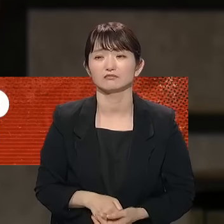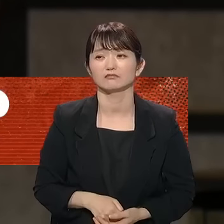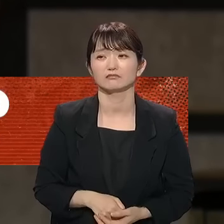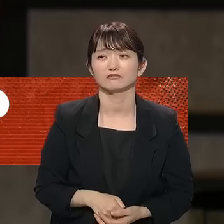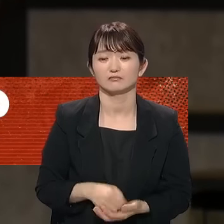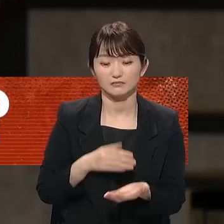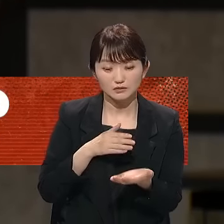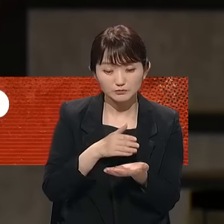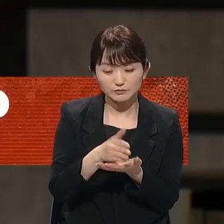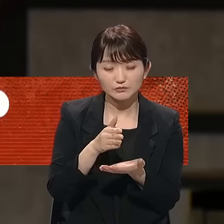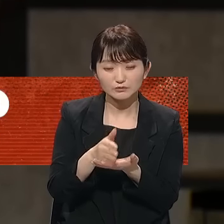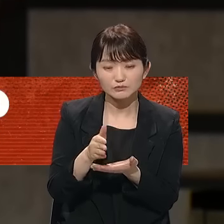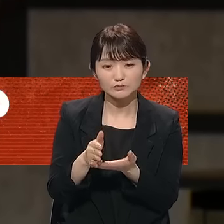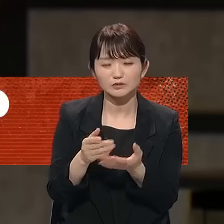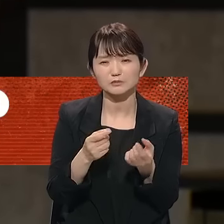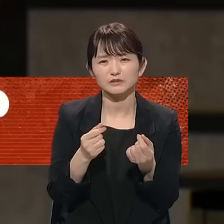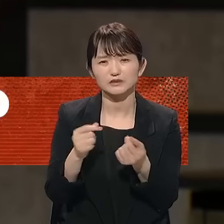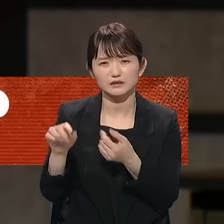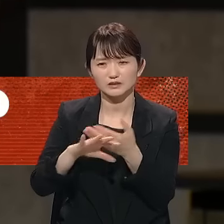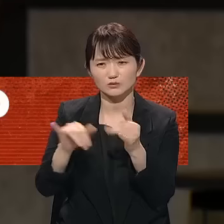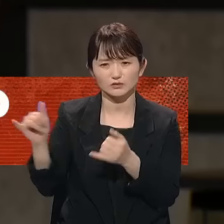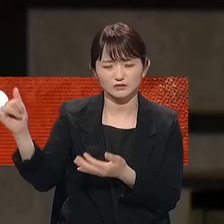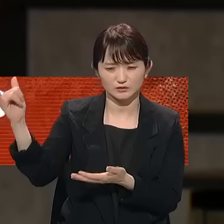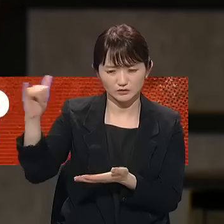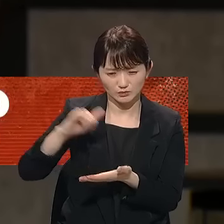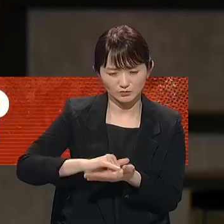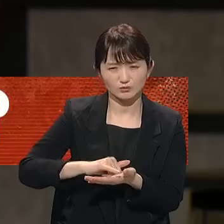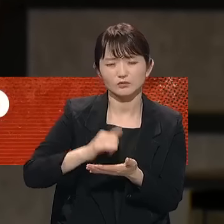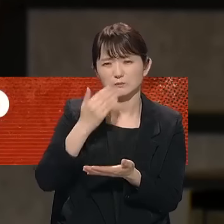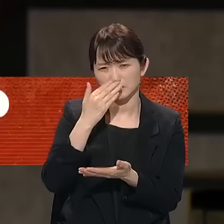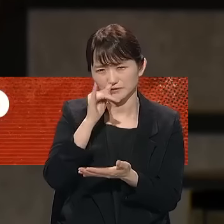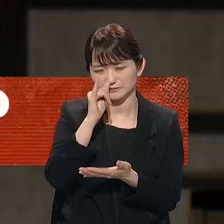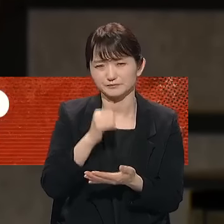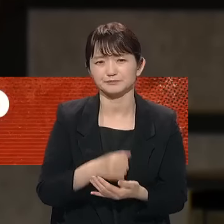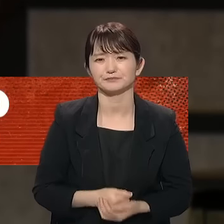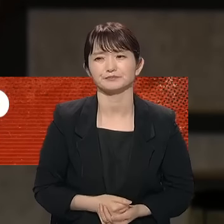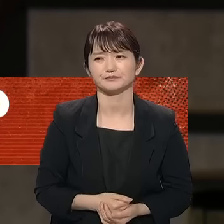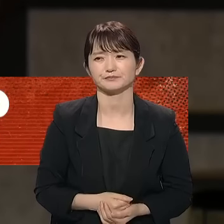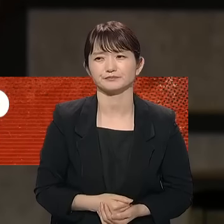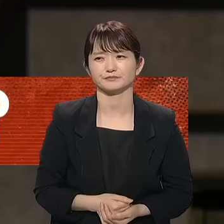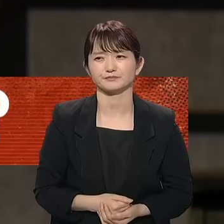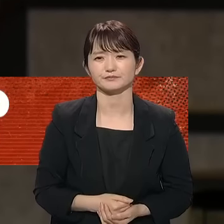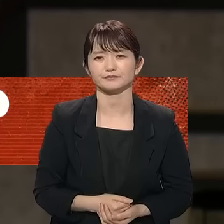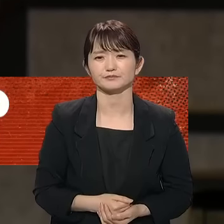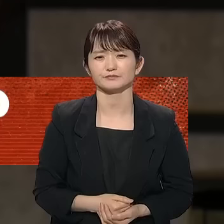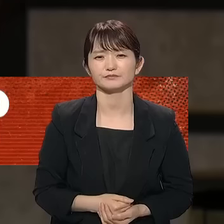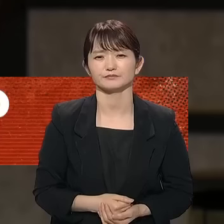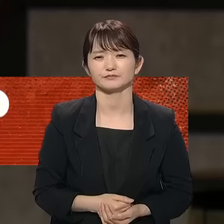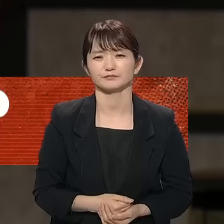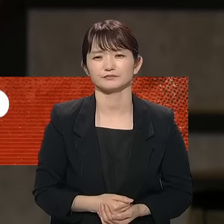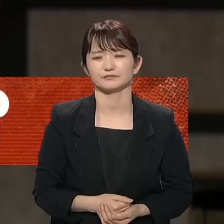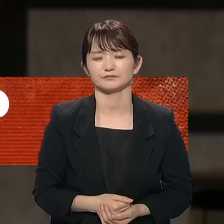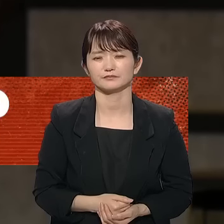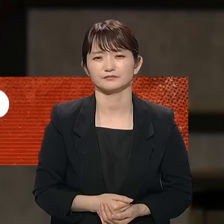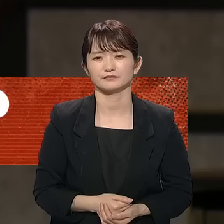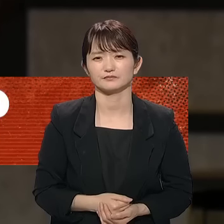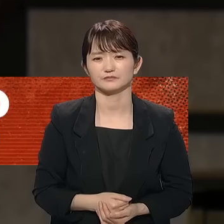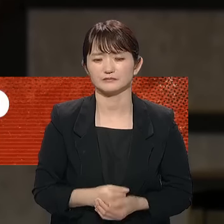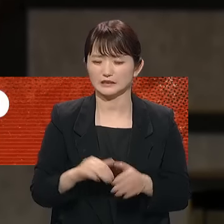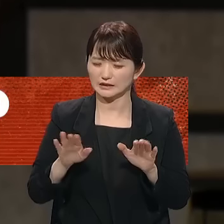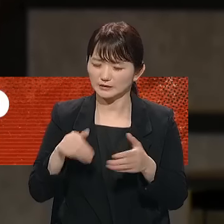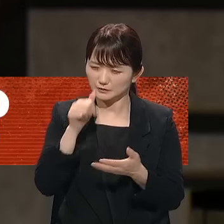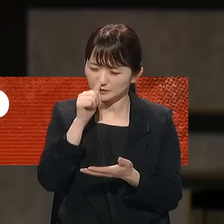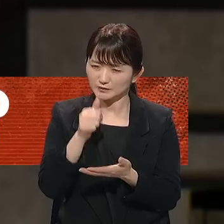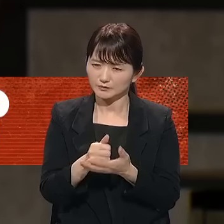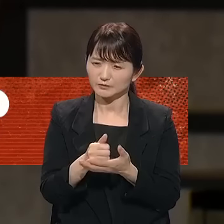이 외국인들이 우리나라에 모일 수 있는 그런 가능성도 있기 때문에 제가 봤을 때는 최소한 어떤 경범죄라든가 이런 뭐 제재를